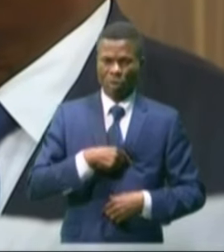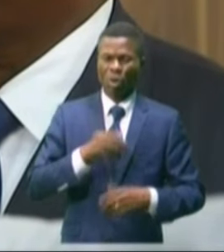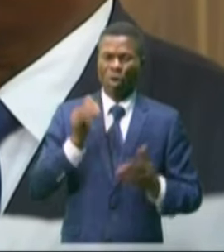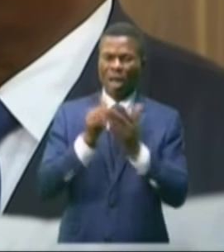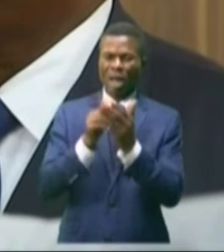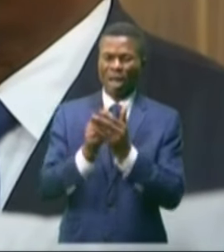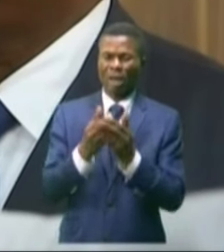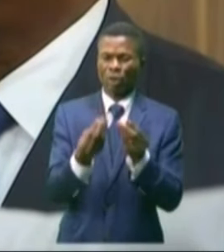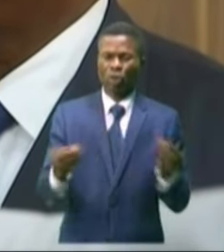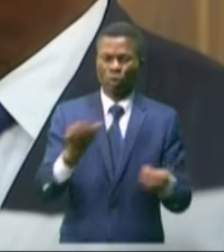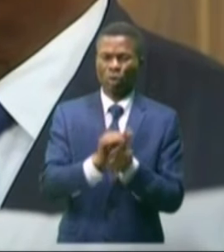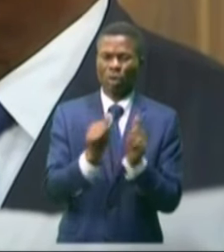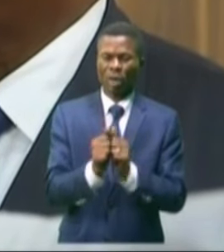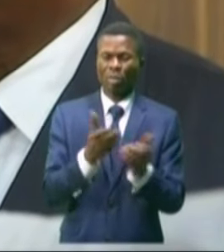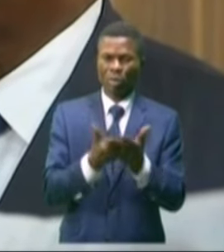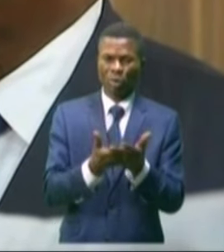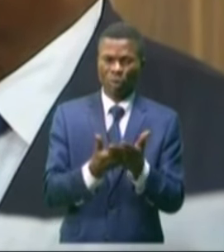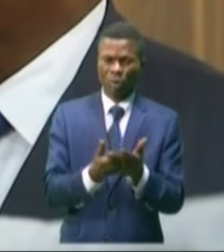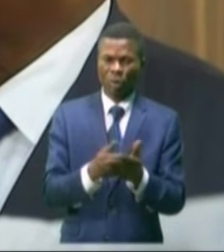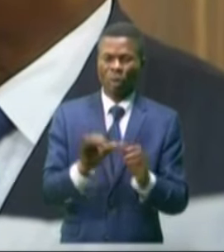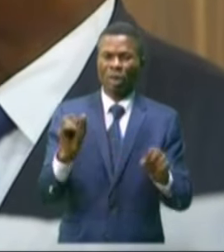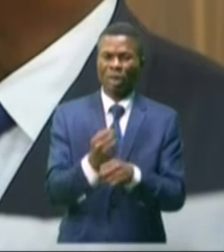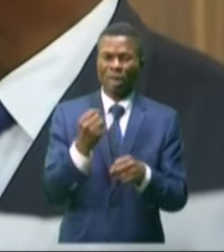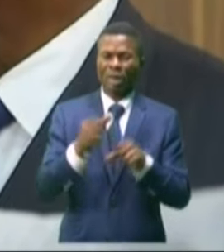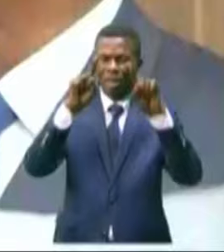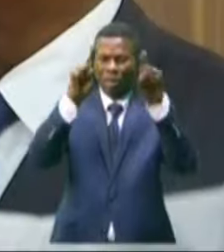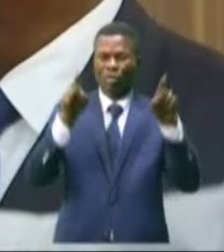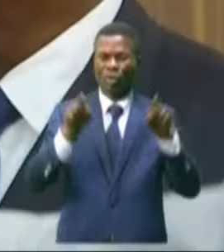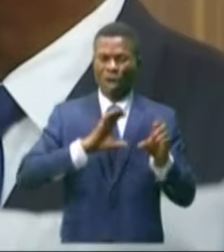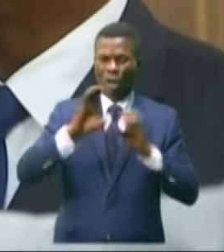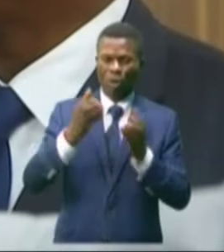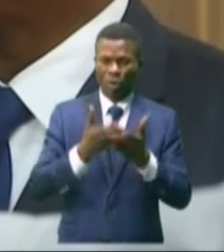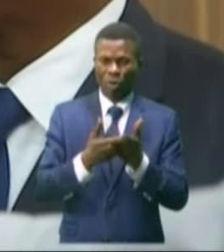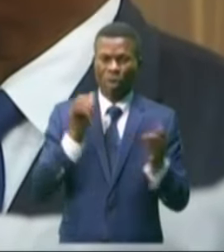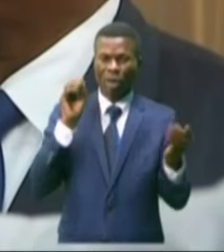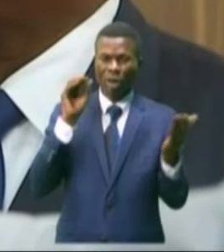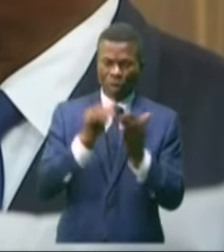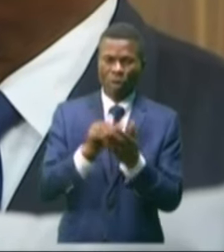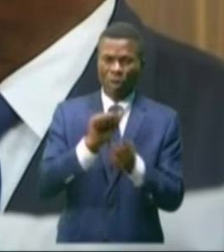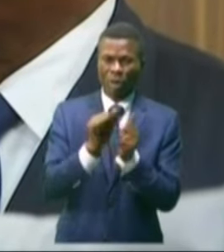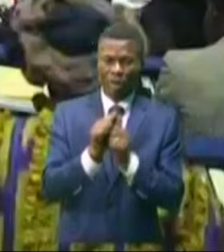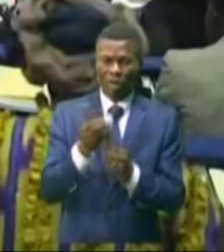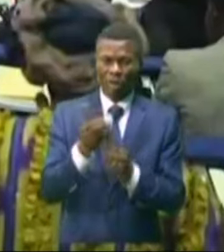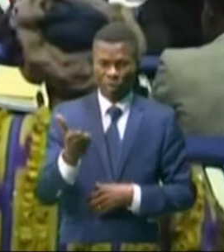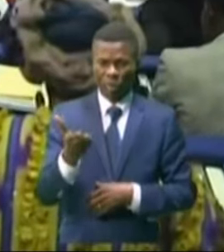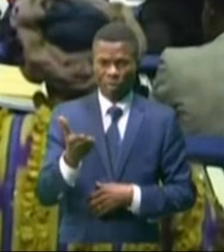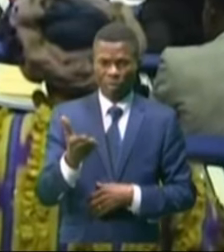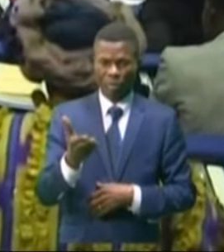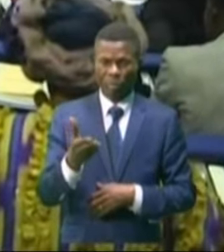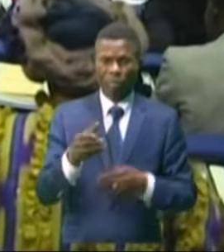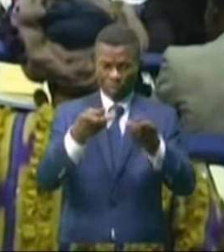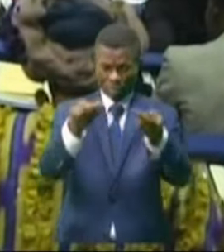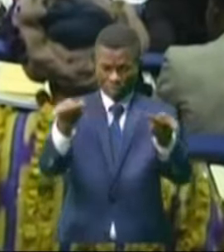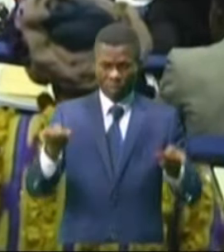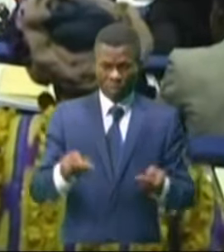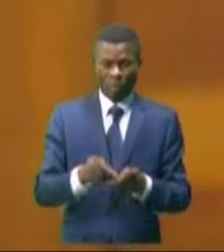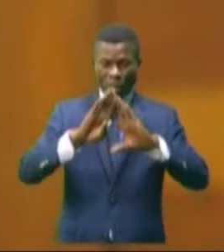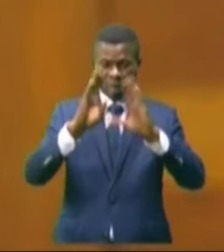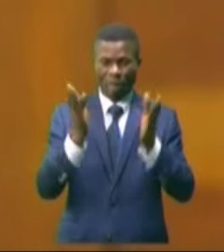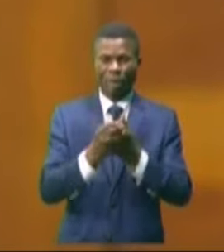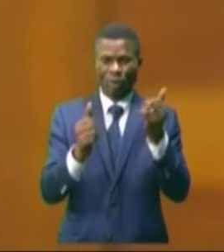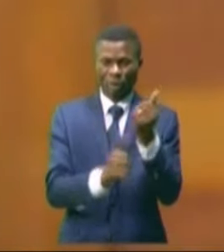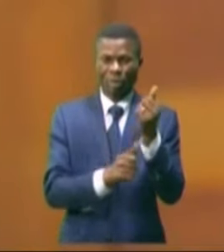machine des manipulations dont vous savez que nous sommes souvent l'objet, surtout à cause de cette agression. Dans la salle, l'assistance